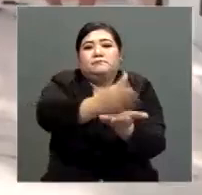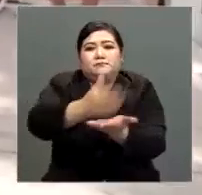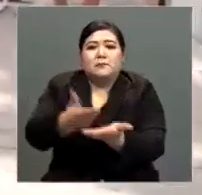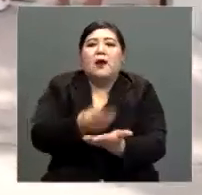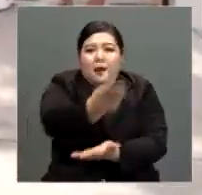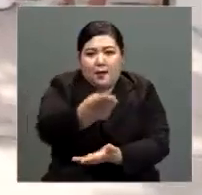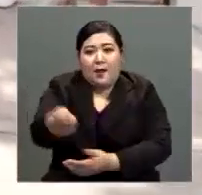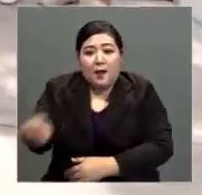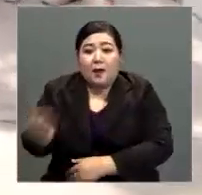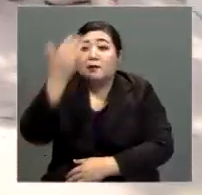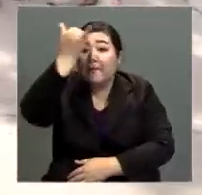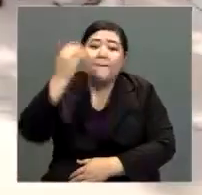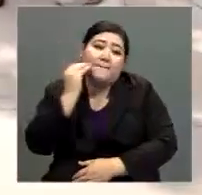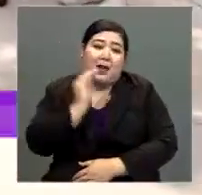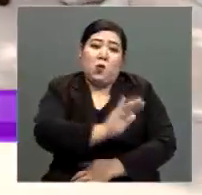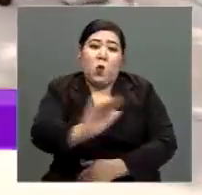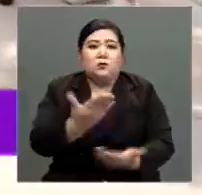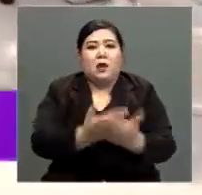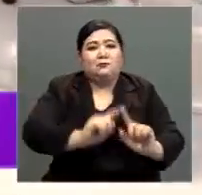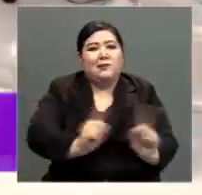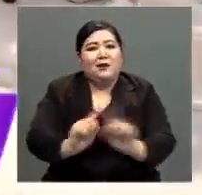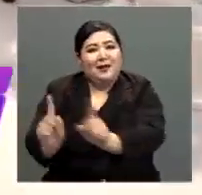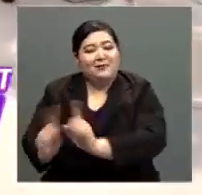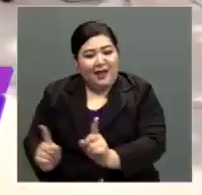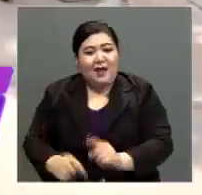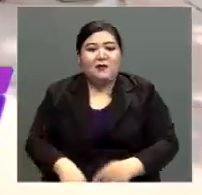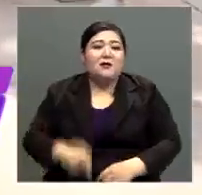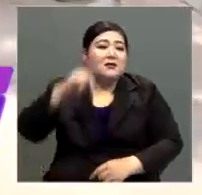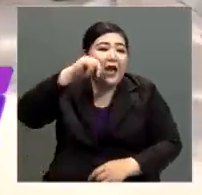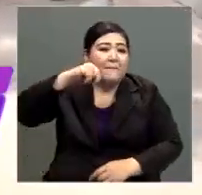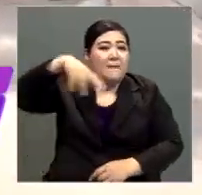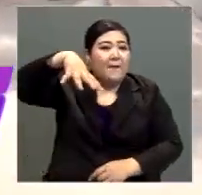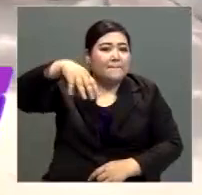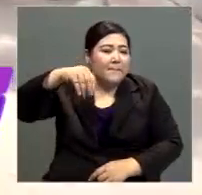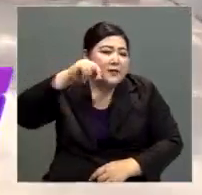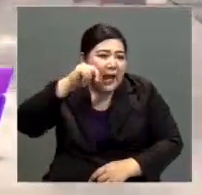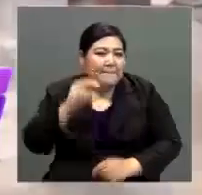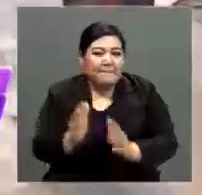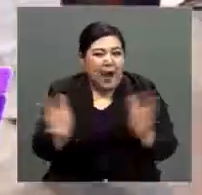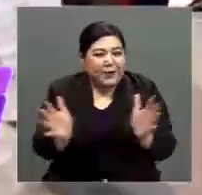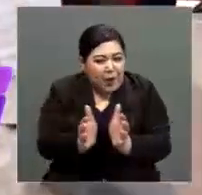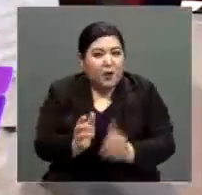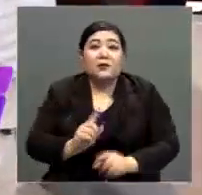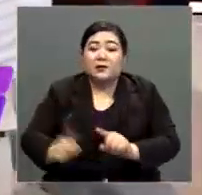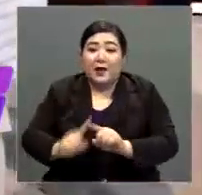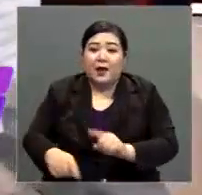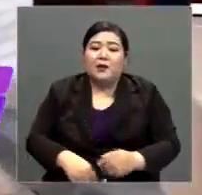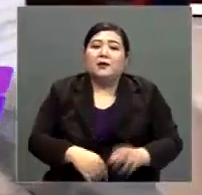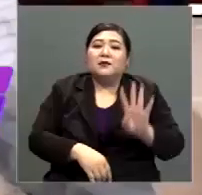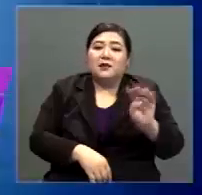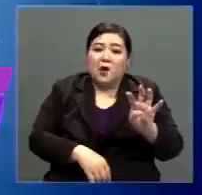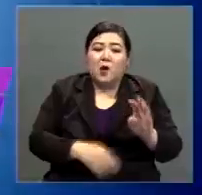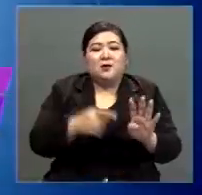นเงินที่แต่ละบ้านจะได้รับนั้นก็แตกต่างกันออกไปตามขนาดมาตรวัดน้ำเริ่มต้นที่400ถึง 30,000 บ